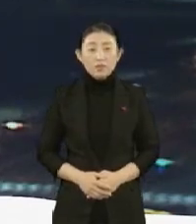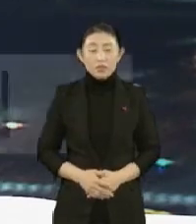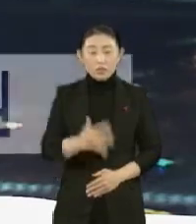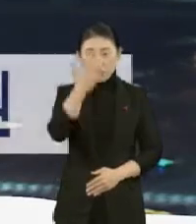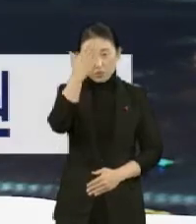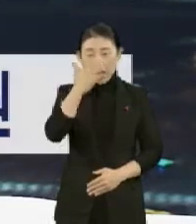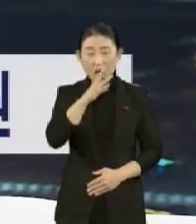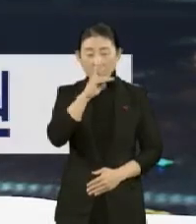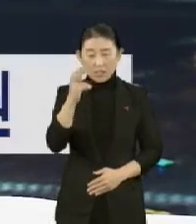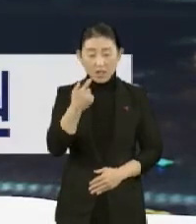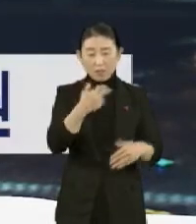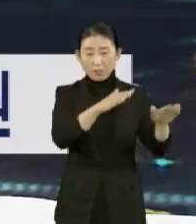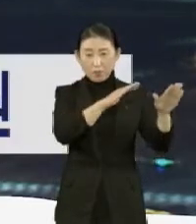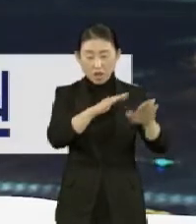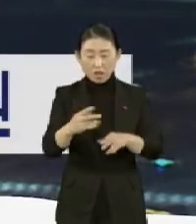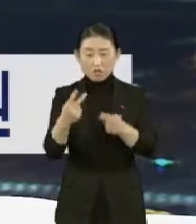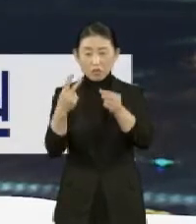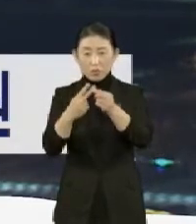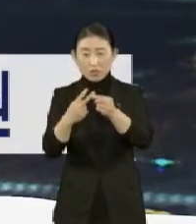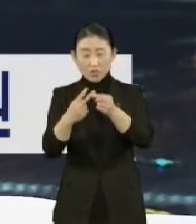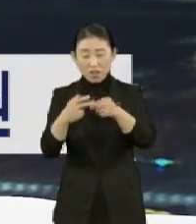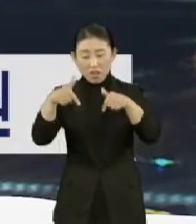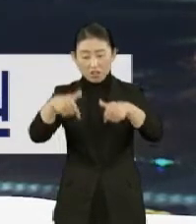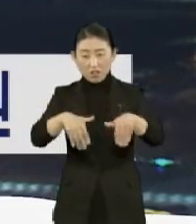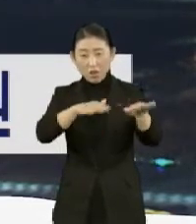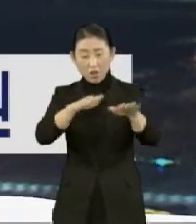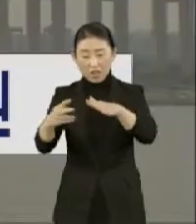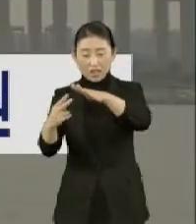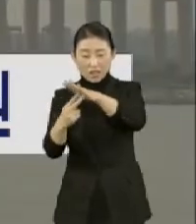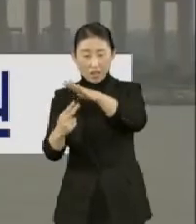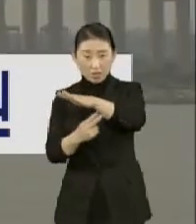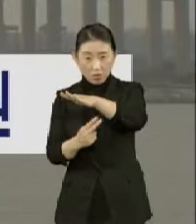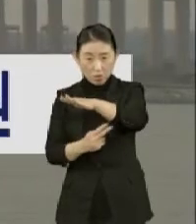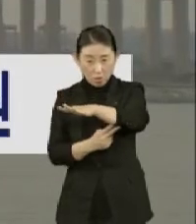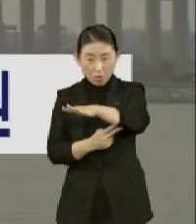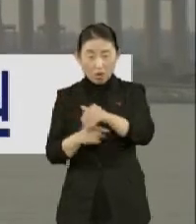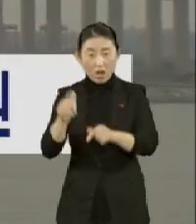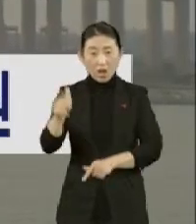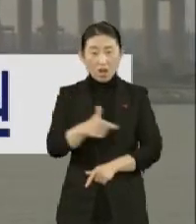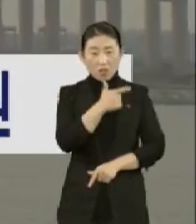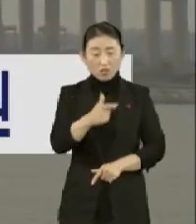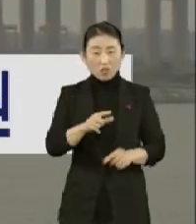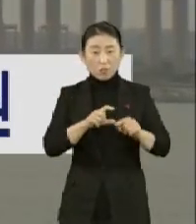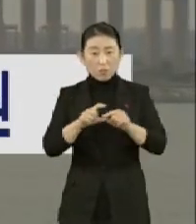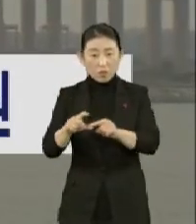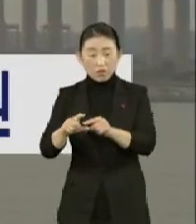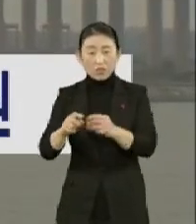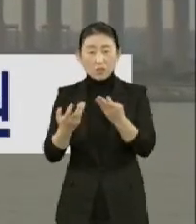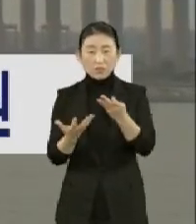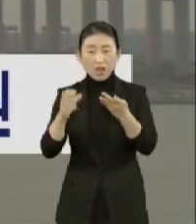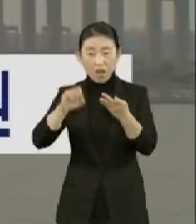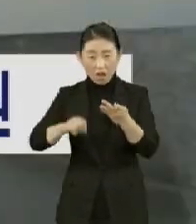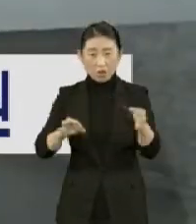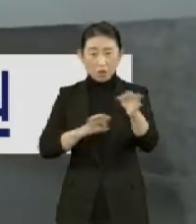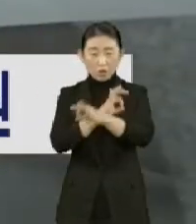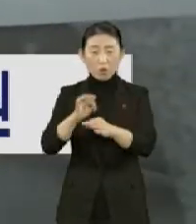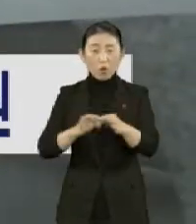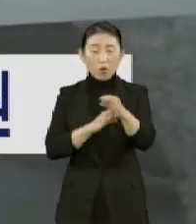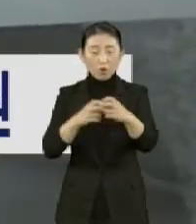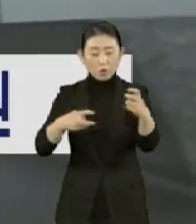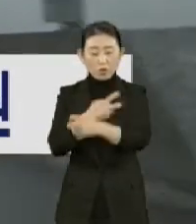충남 아산만 의 j 서해대교를 건립하면서 하루 평균 14억 원의 교통편 2기 발생한다는 연구 결과가